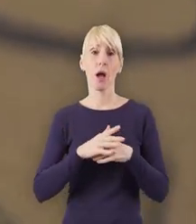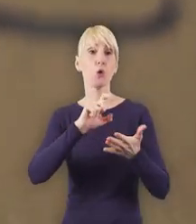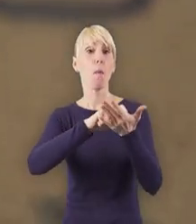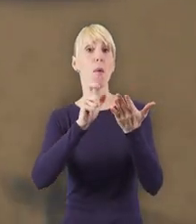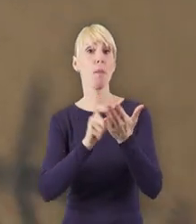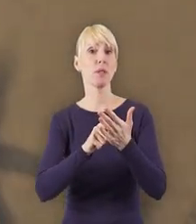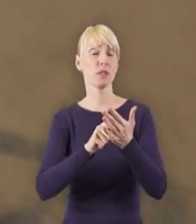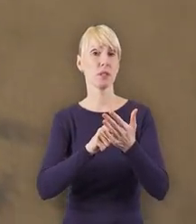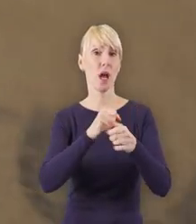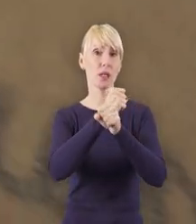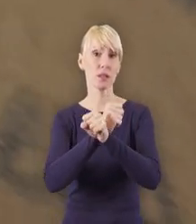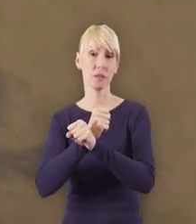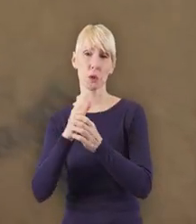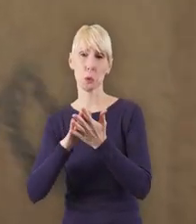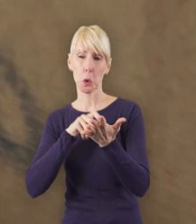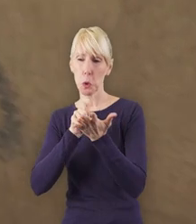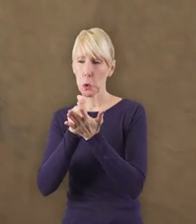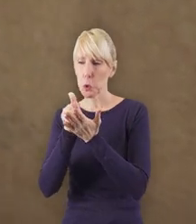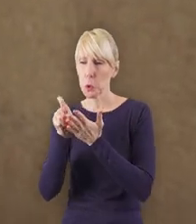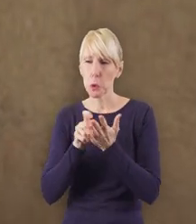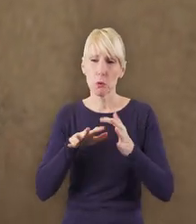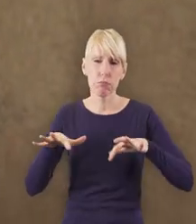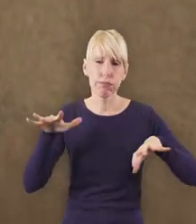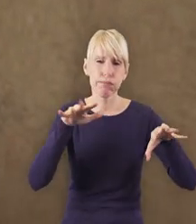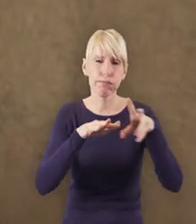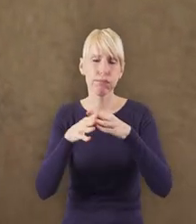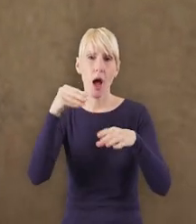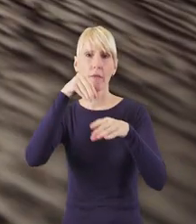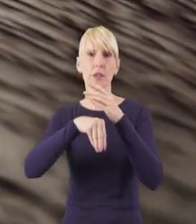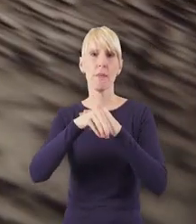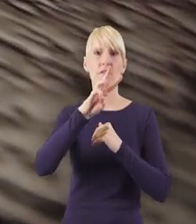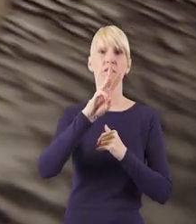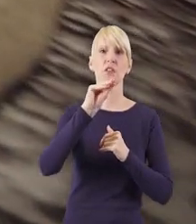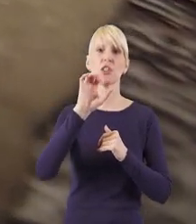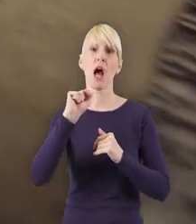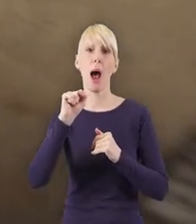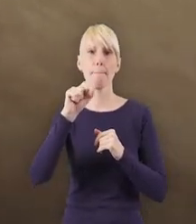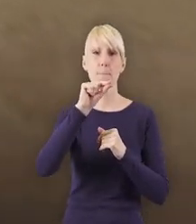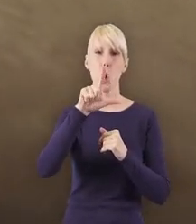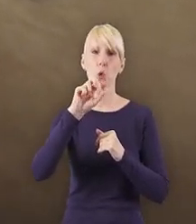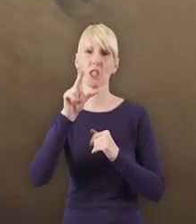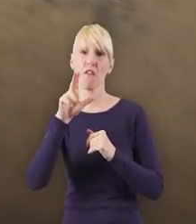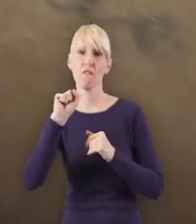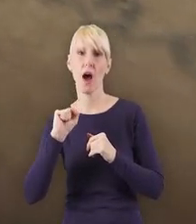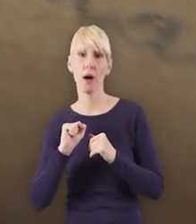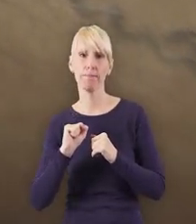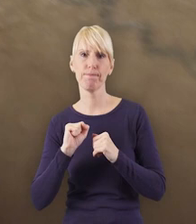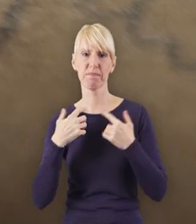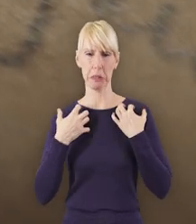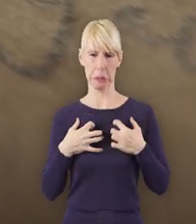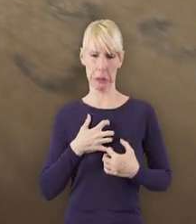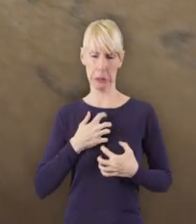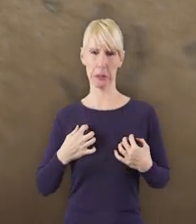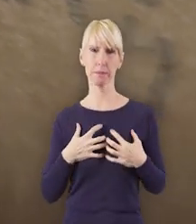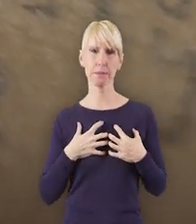pomieszczeniach więziennych zalękło się robactwo, w tym wszy i pluskwy. Wkrótce też rozpoczęły